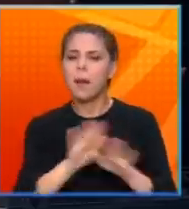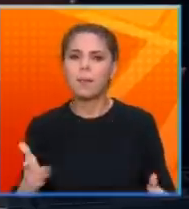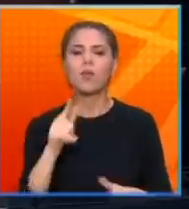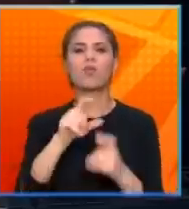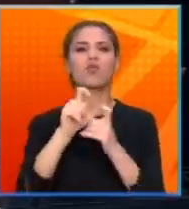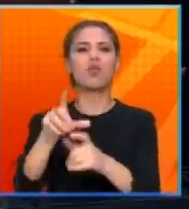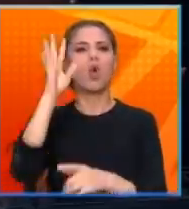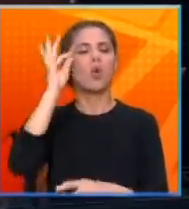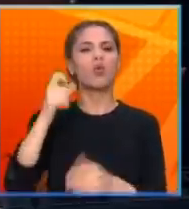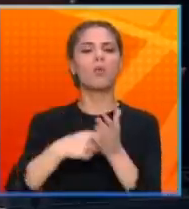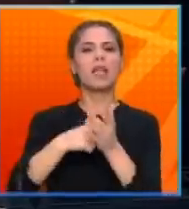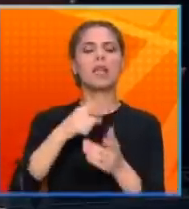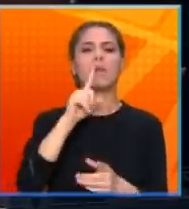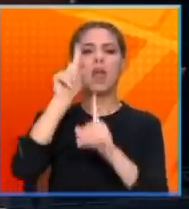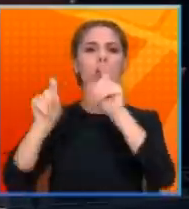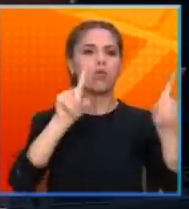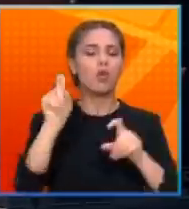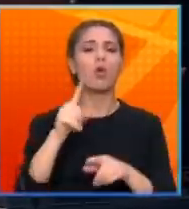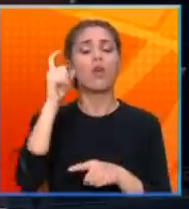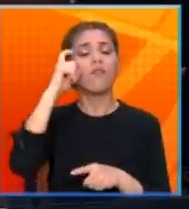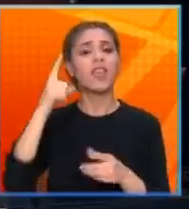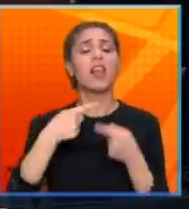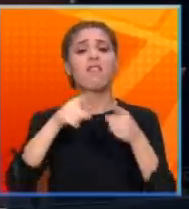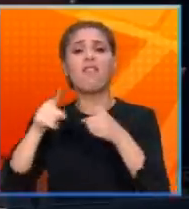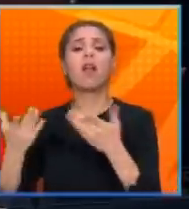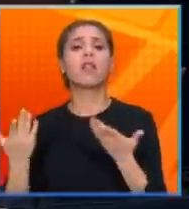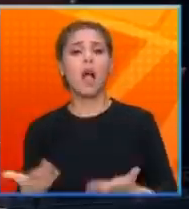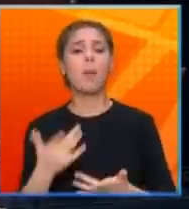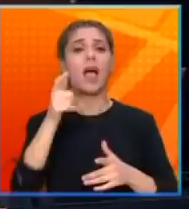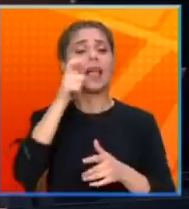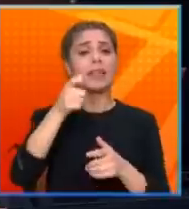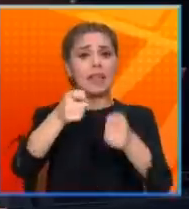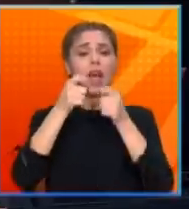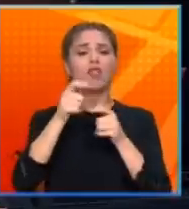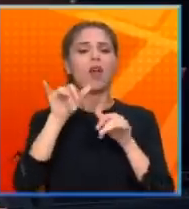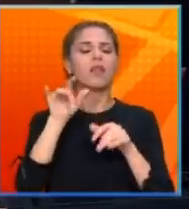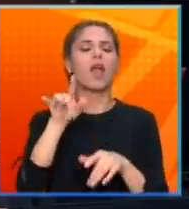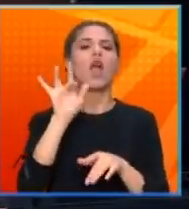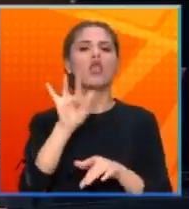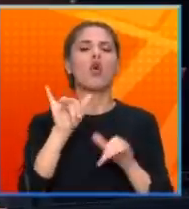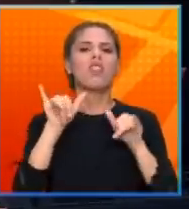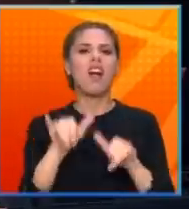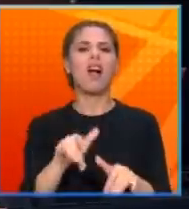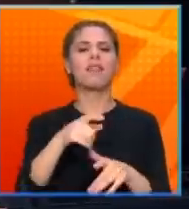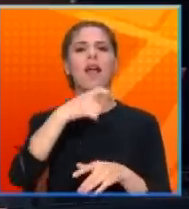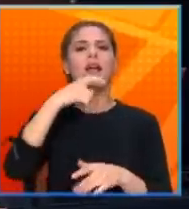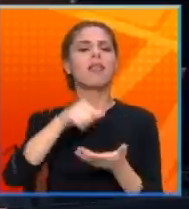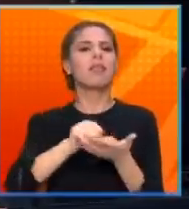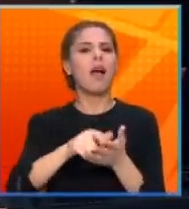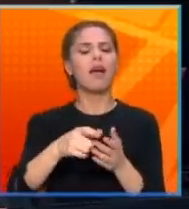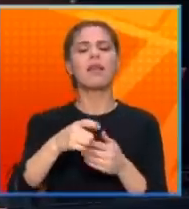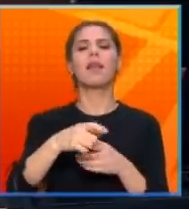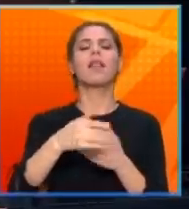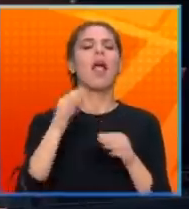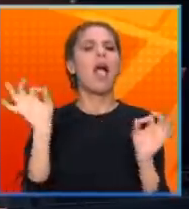çıkacak? Bu soruyu uzman isimlere sorduk bugün. Öngörüleri farklı ama dikkat çektiği nokta aynı. Tarihin erken ya da geç